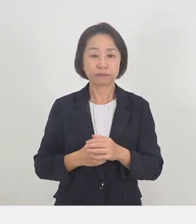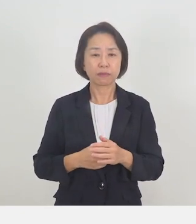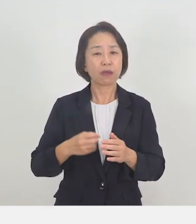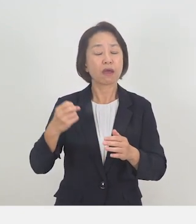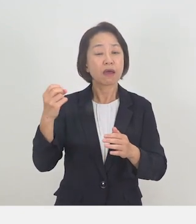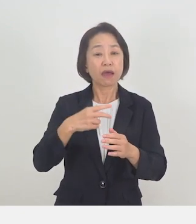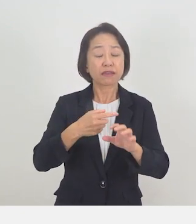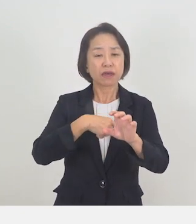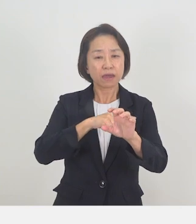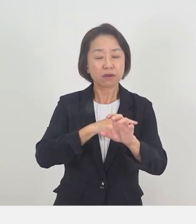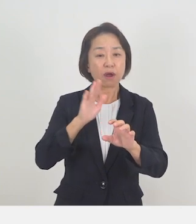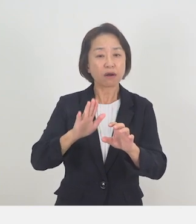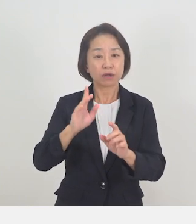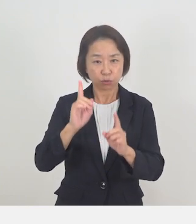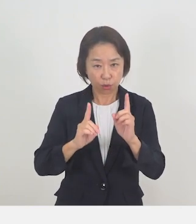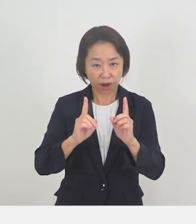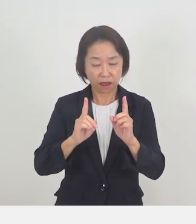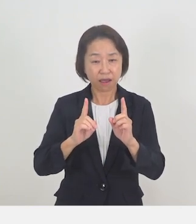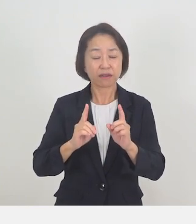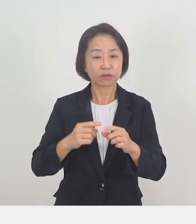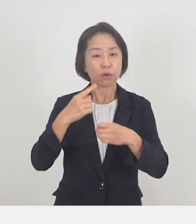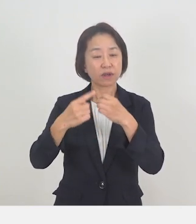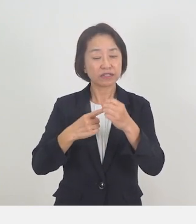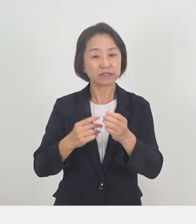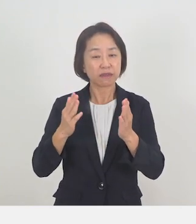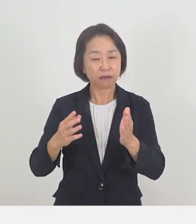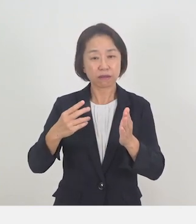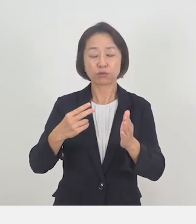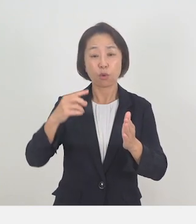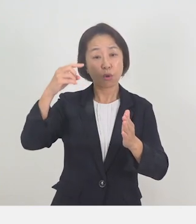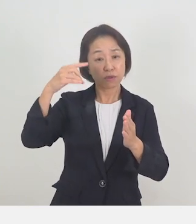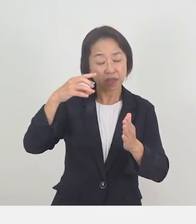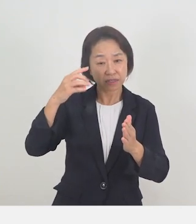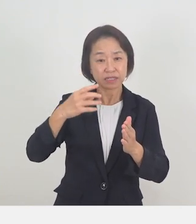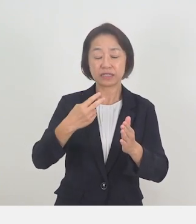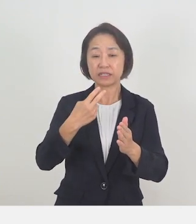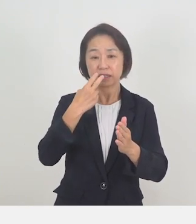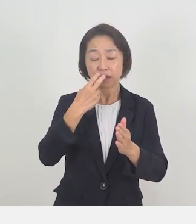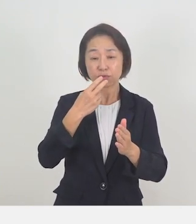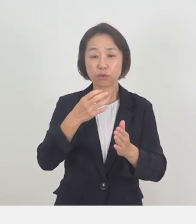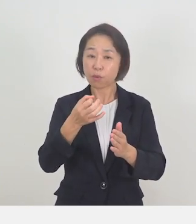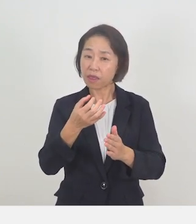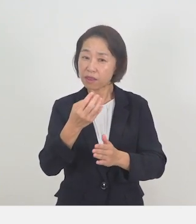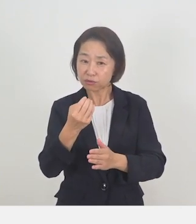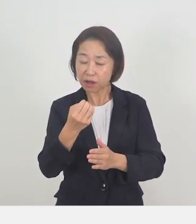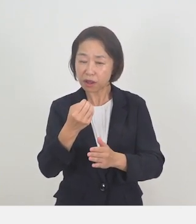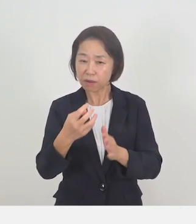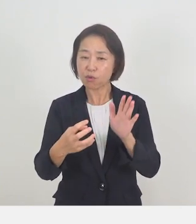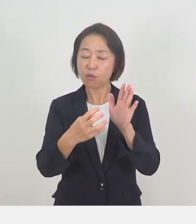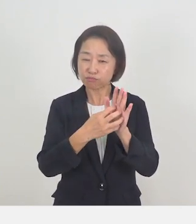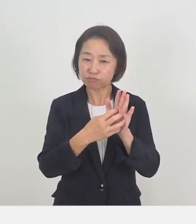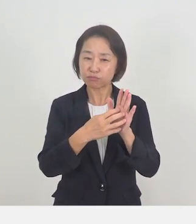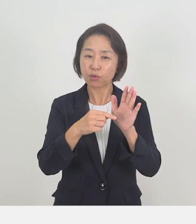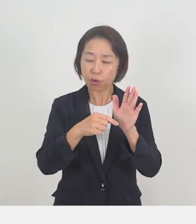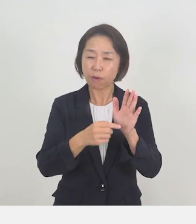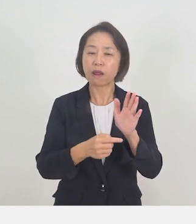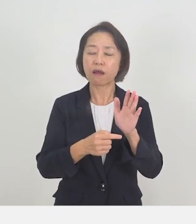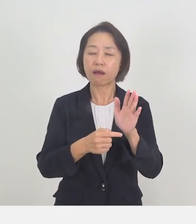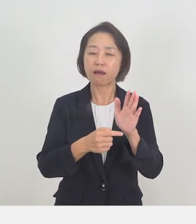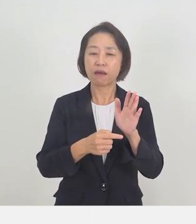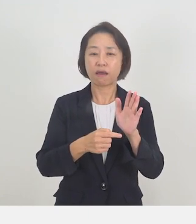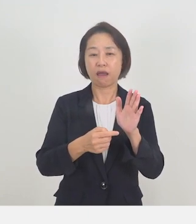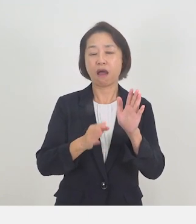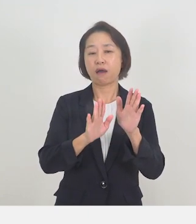の生む目安光熱費の金額についても2位ではありますが表示することが望ましいとされてい